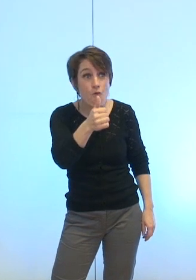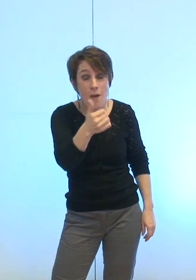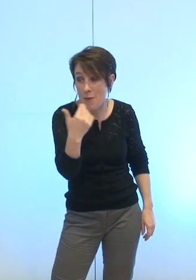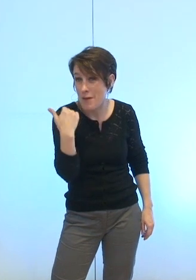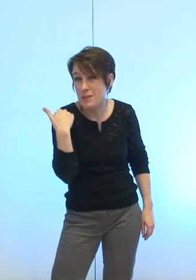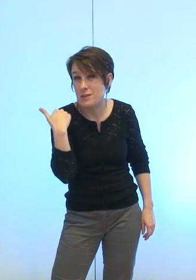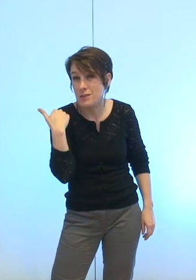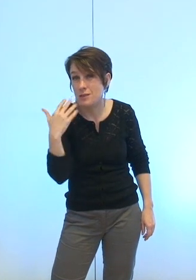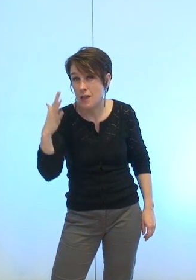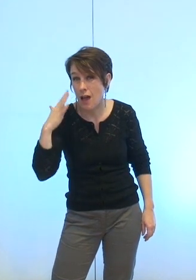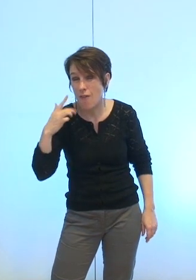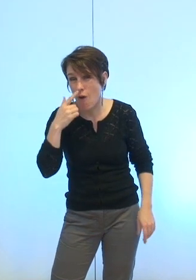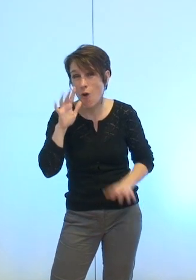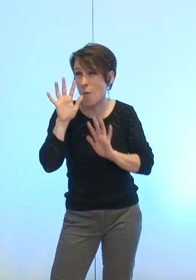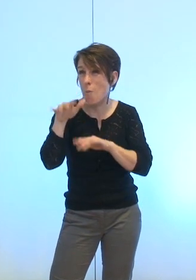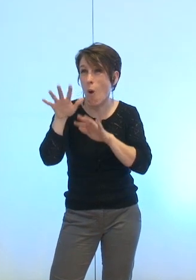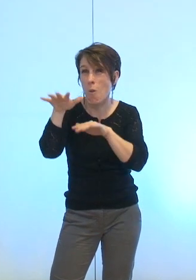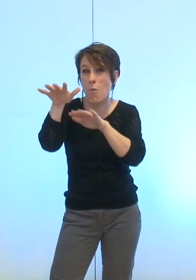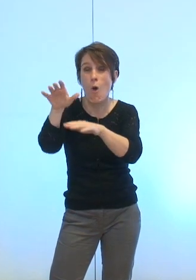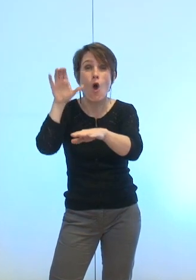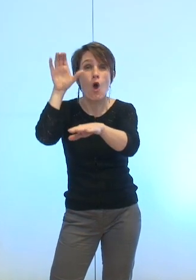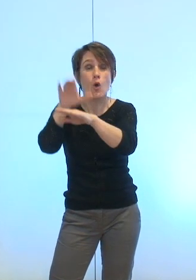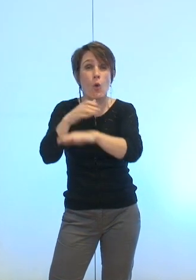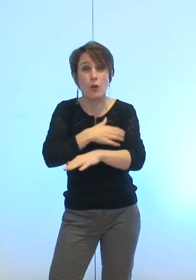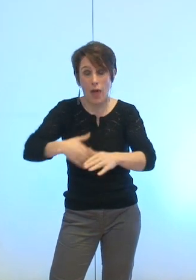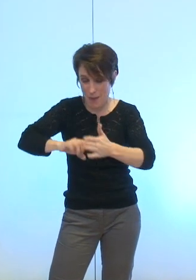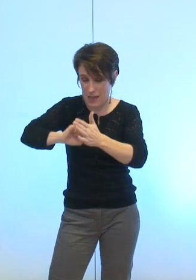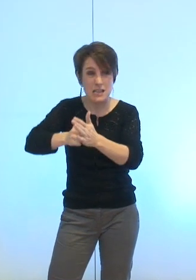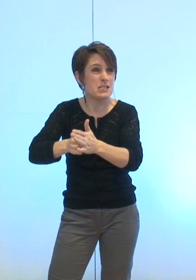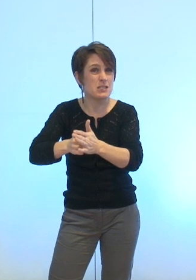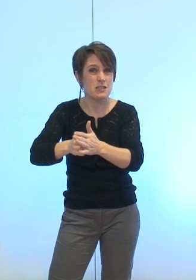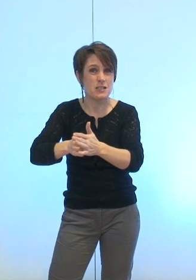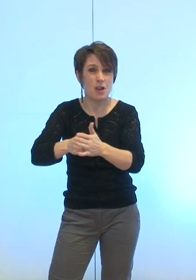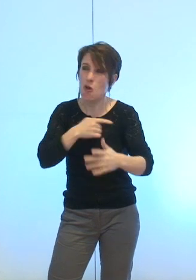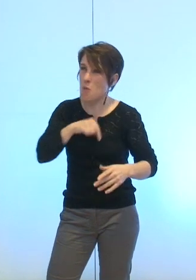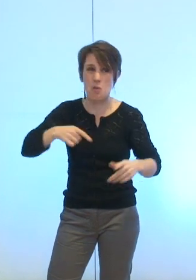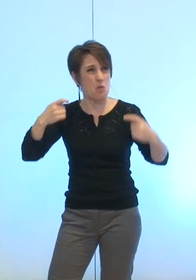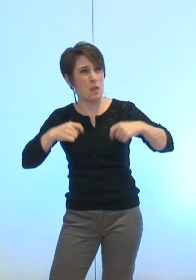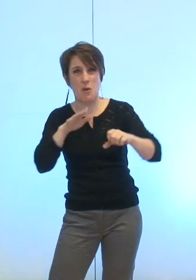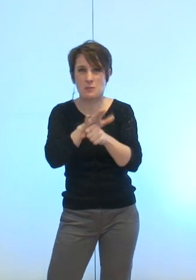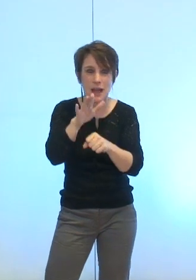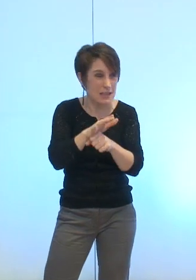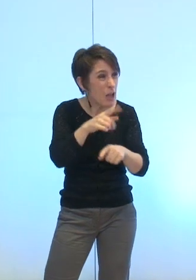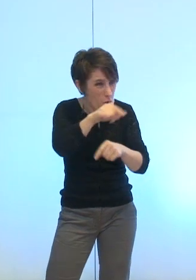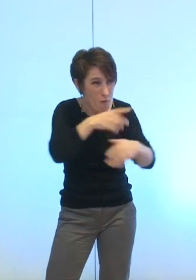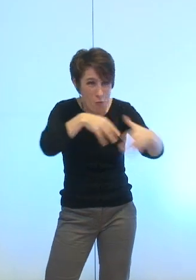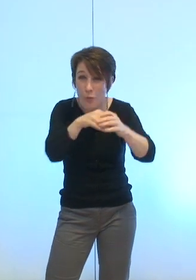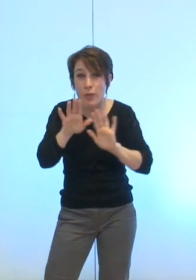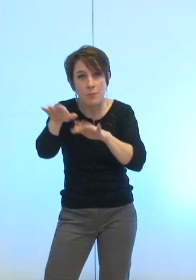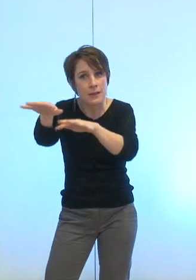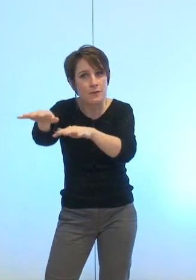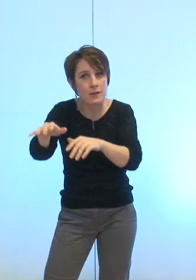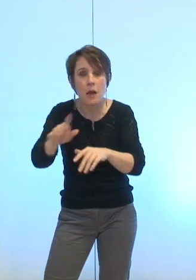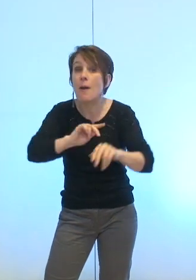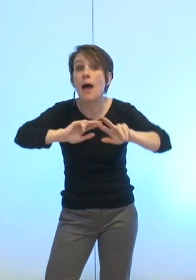époque contre l'austérité de la mairie et contre l'insuffisance de moyens que nous mettions sur ces politiques j'ai bien dit vous manifestiez pas vous